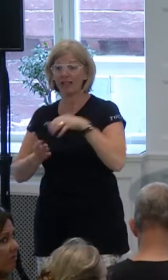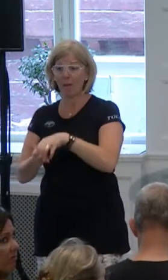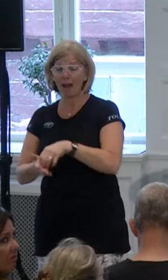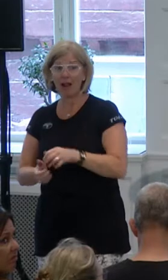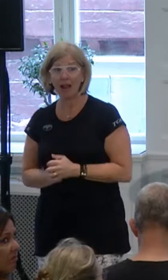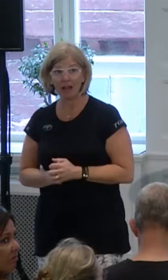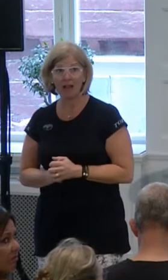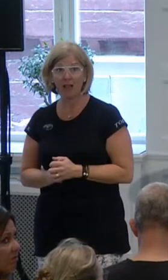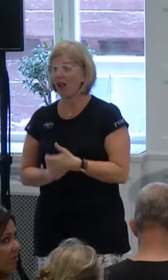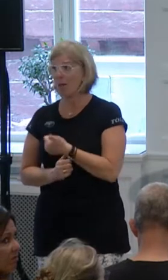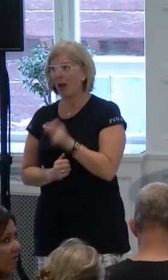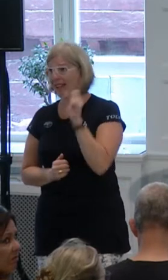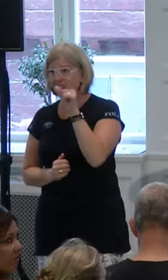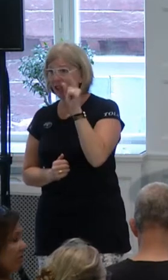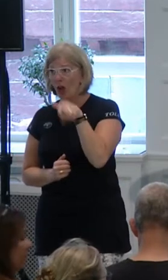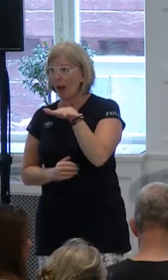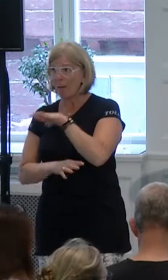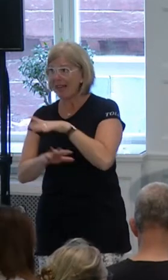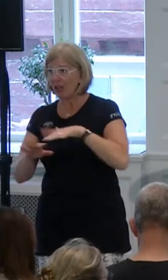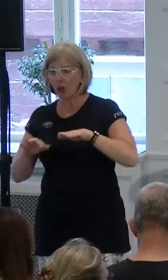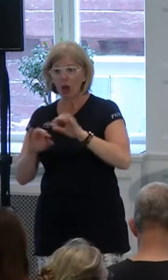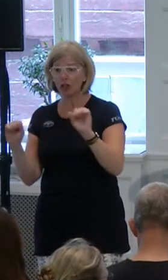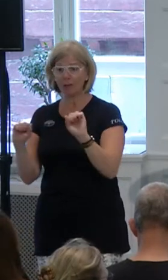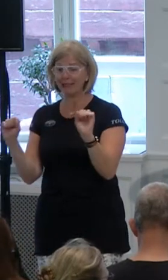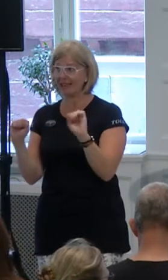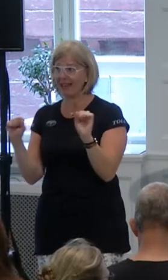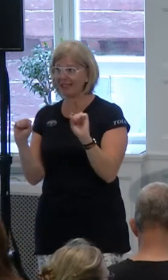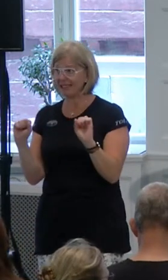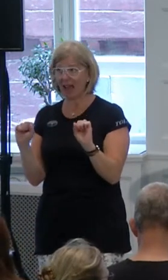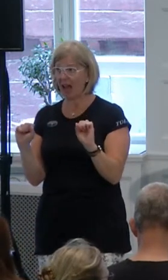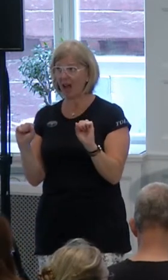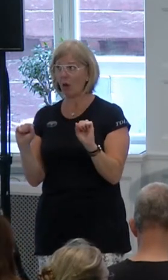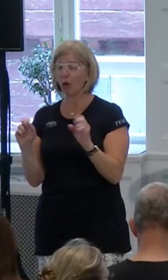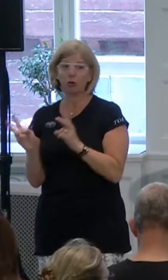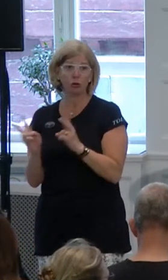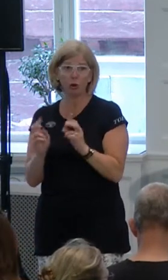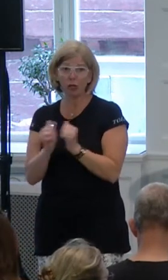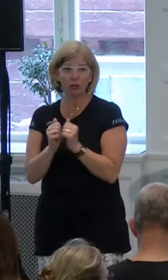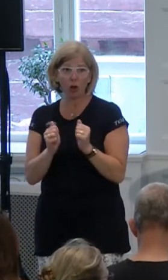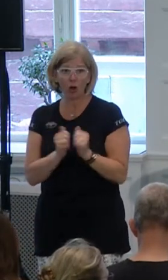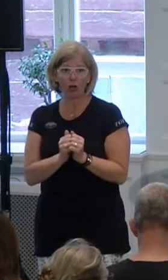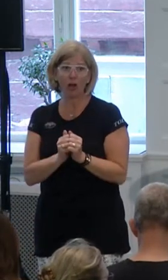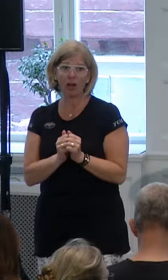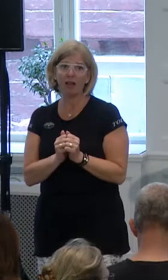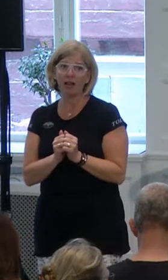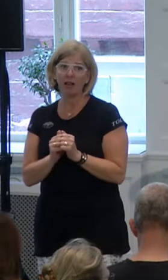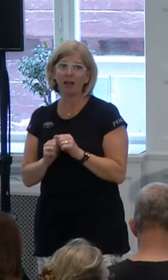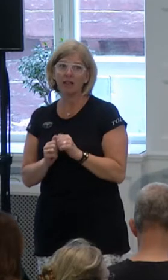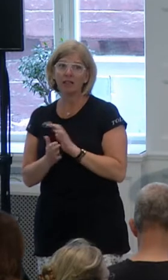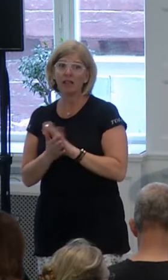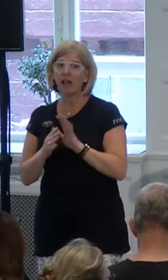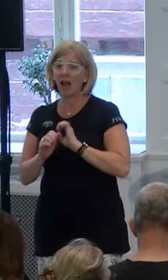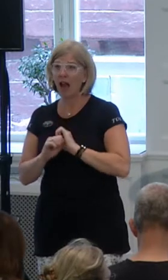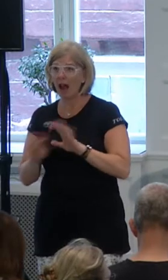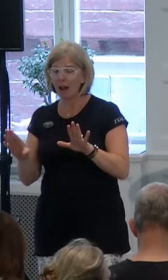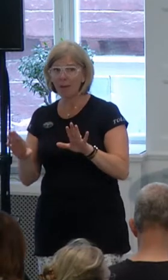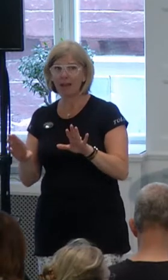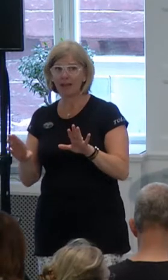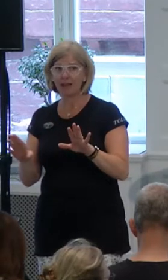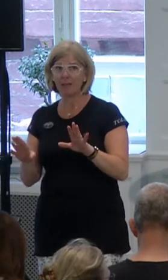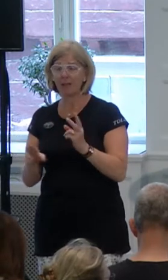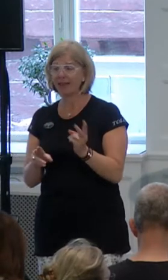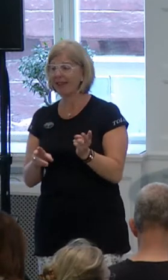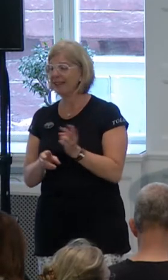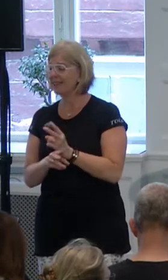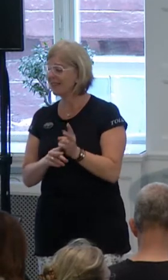inte bara digitala miljöer som stressar och allt sådant, utan rent allmänt så handlar det